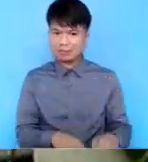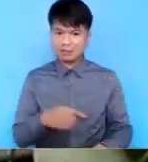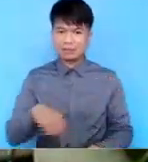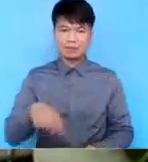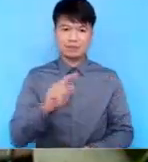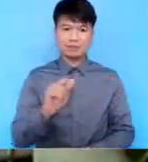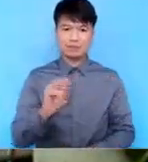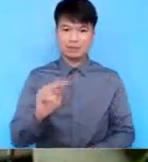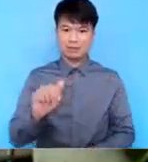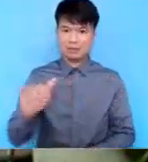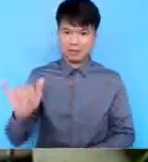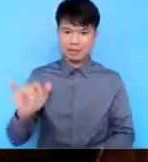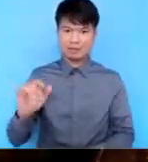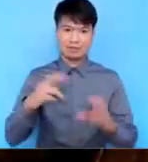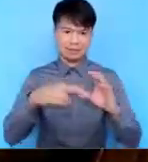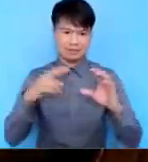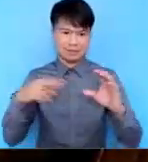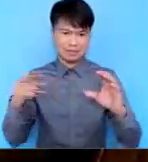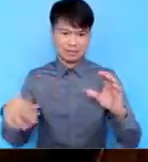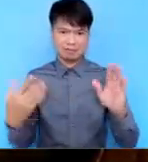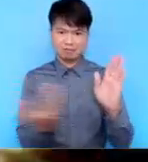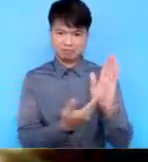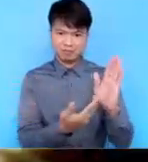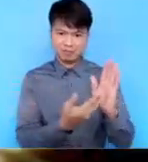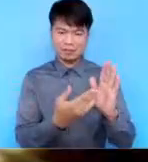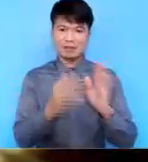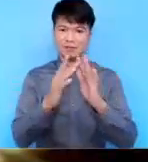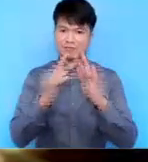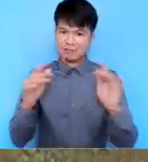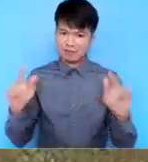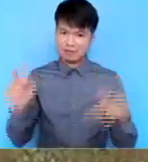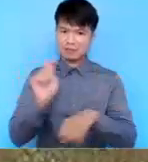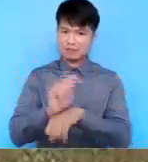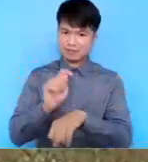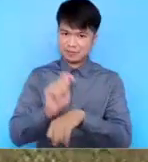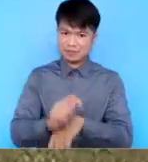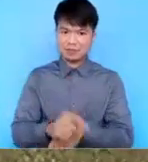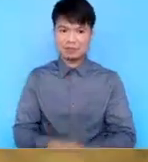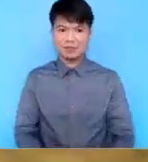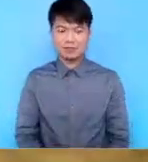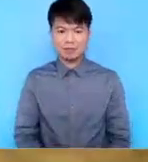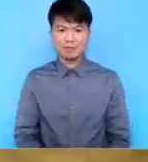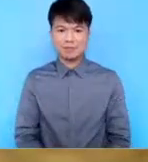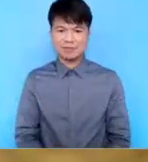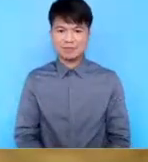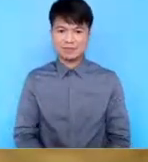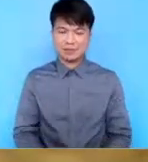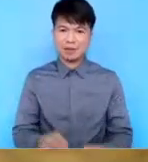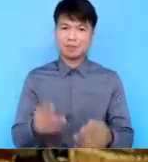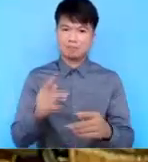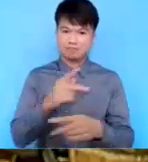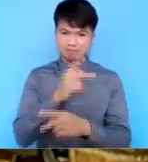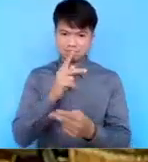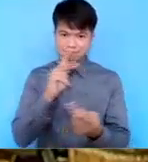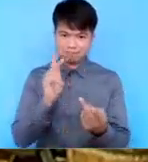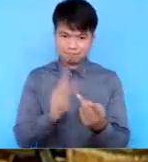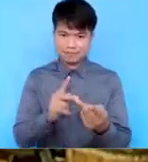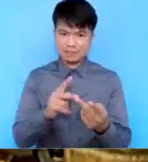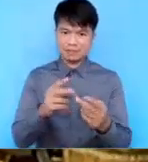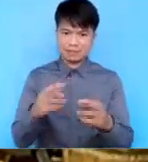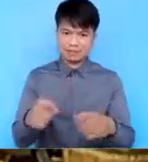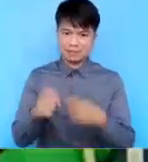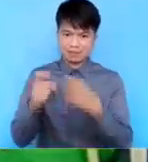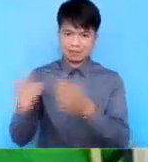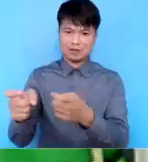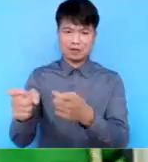isang trade fair. Ang mga handicraft na ito na perfect pang regalo ngayong Pasko, obra maestra ng isang